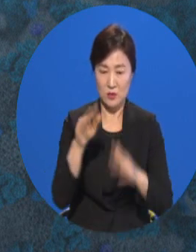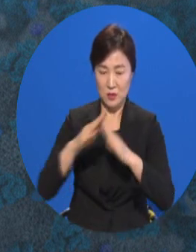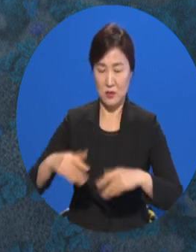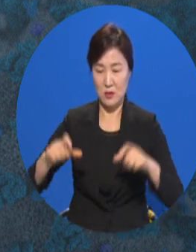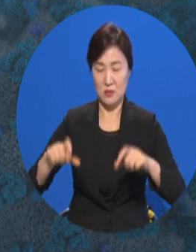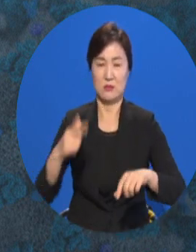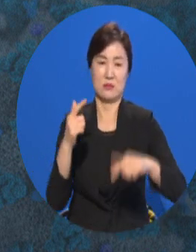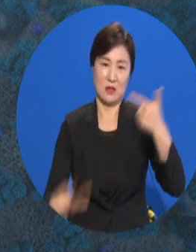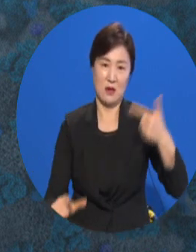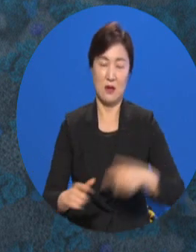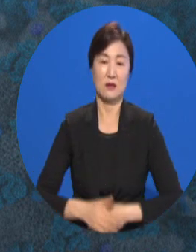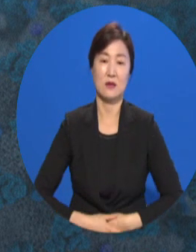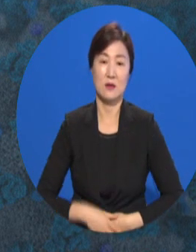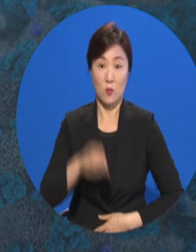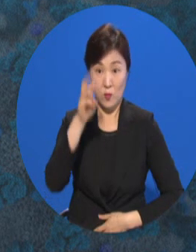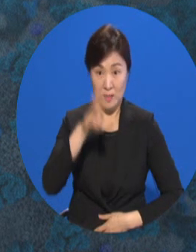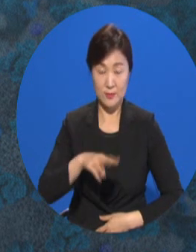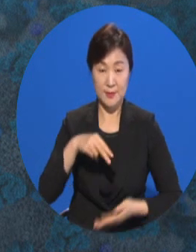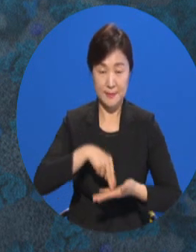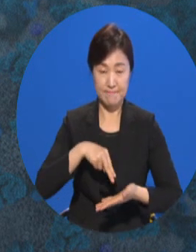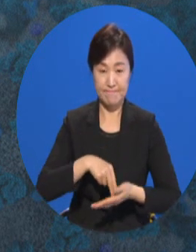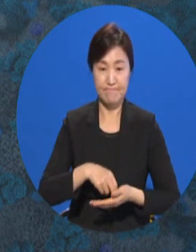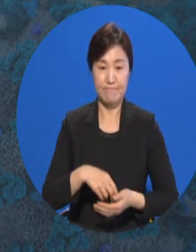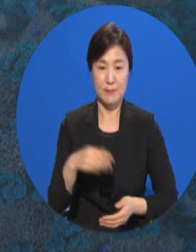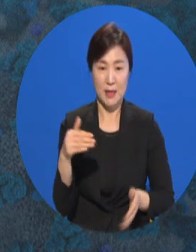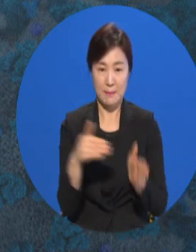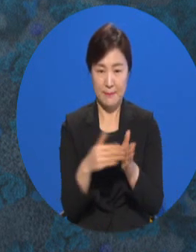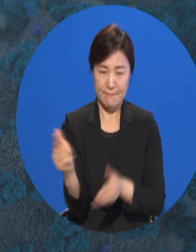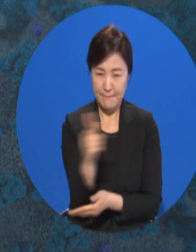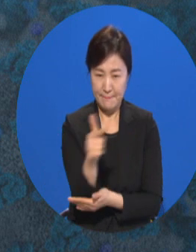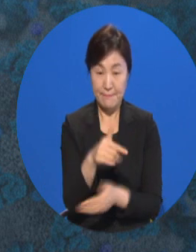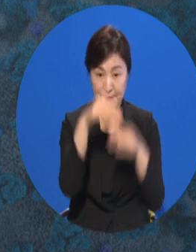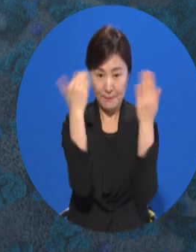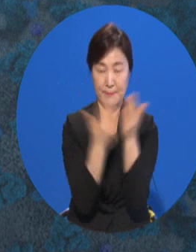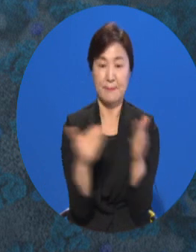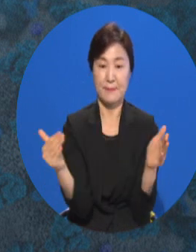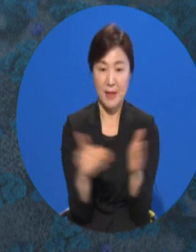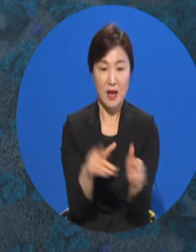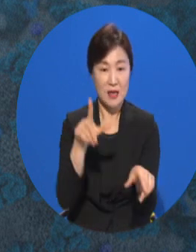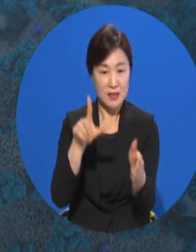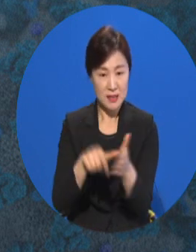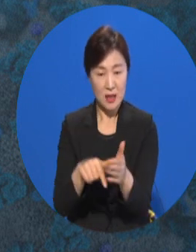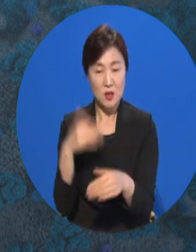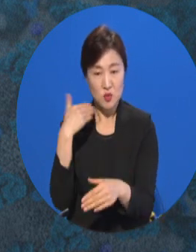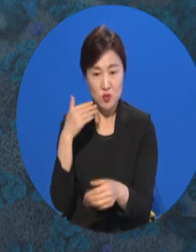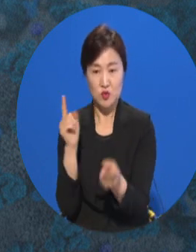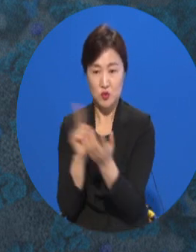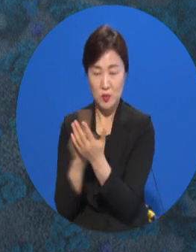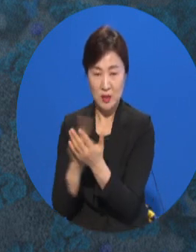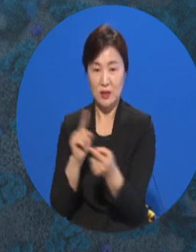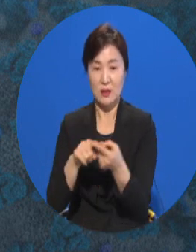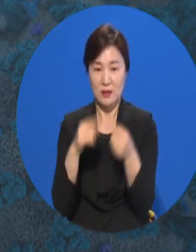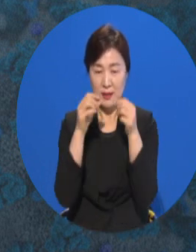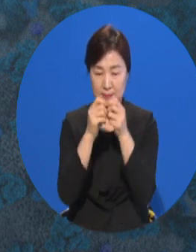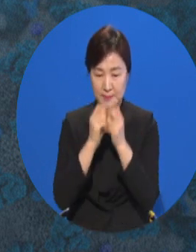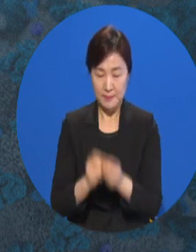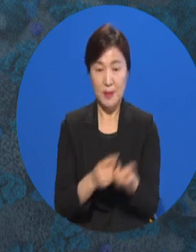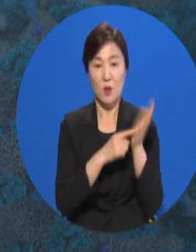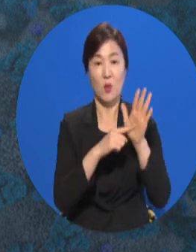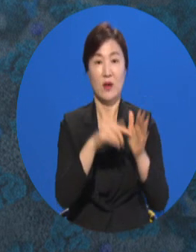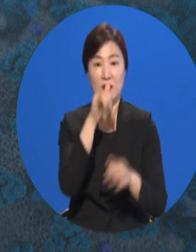있습니다. 광주시는 방역 완료 여부와 시간대별, 장소별 접촉자 수 등을 자세하게 안내하고 있는